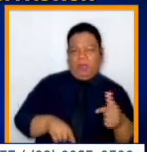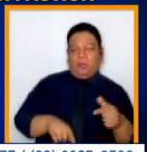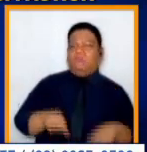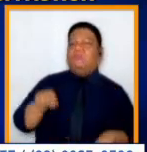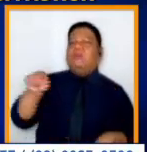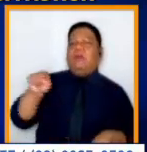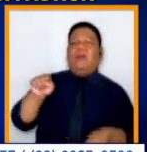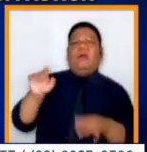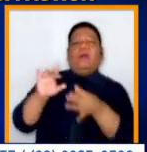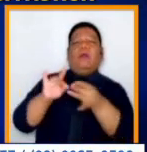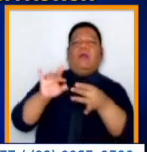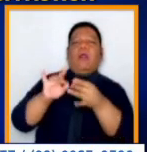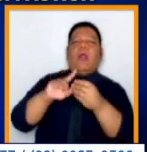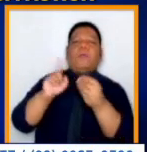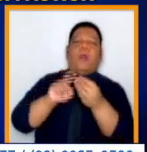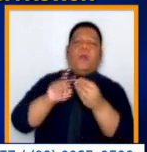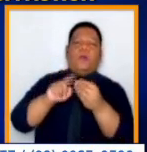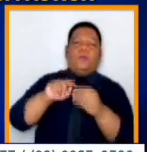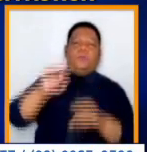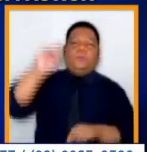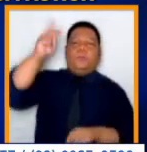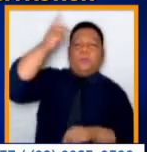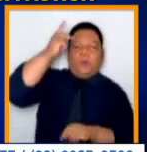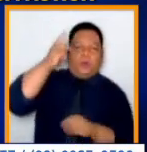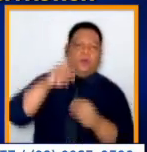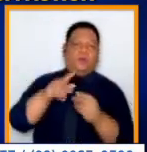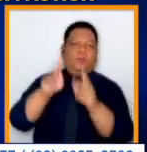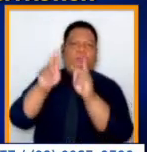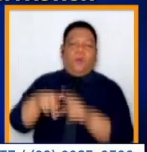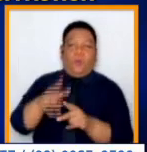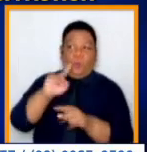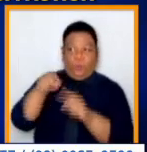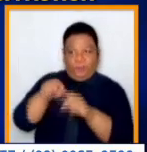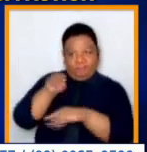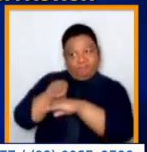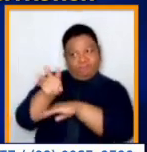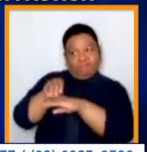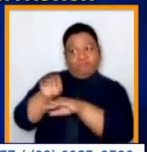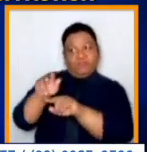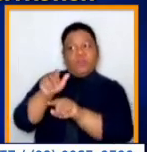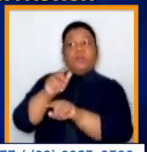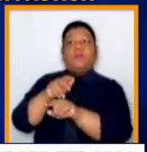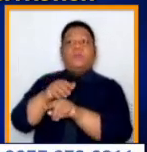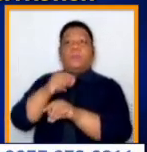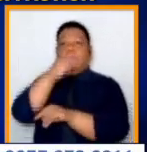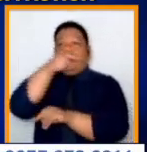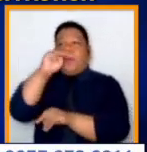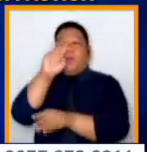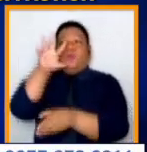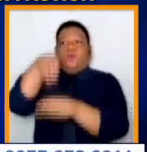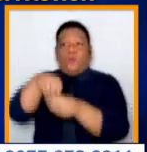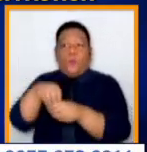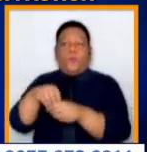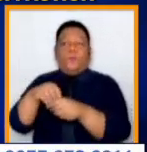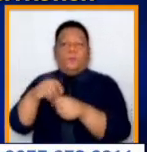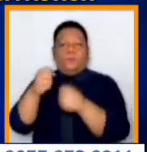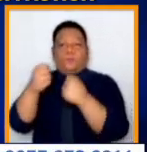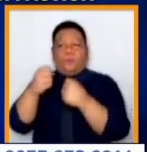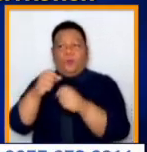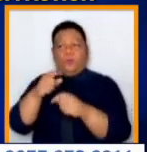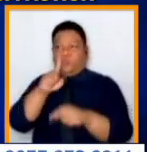payuhan daw nito si Senador Manny Pacquiao na tumakbong Pangulo dahil popular ito kahit na non-performer umano sa